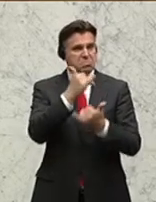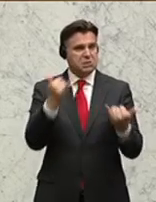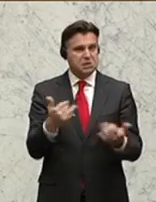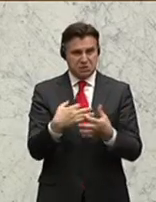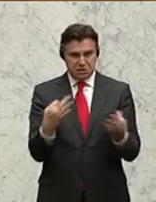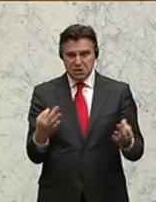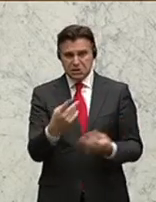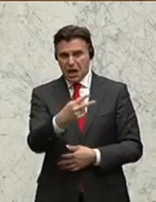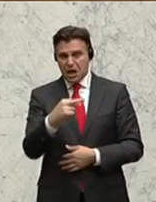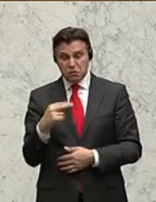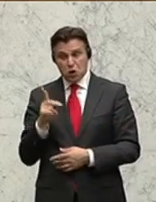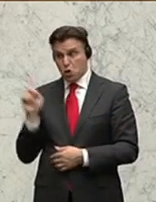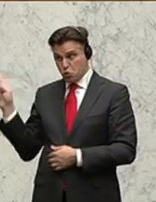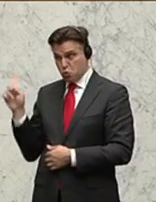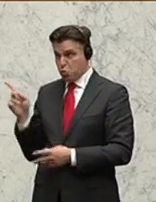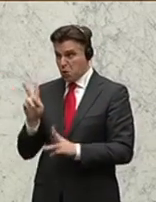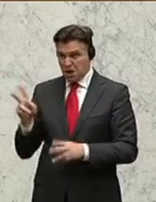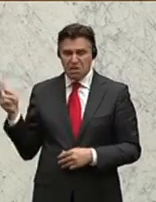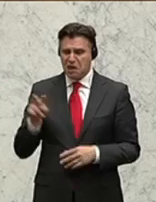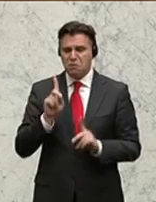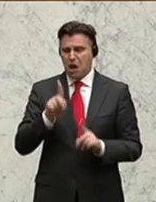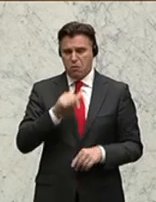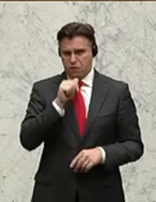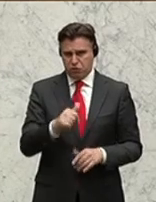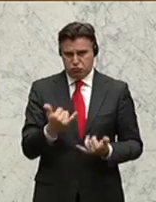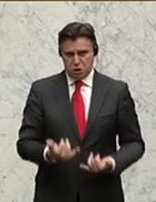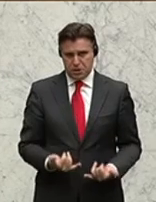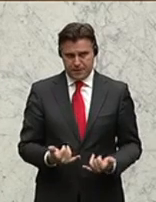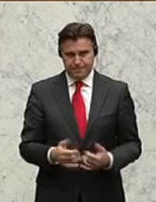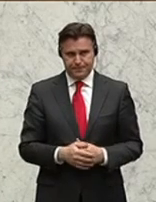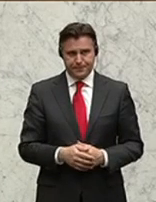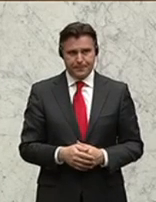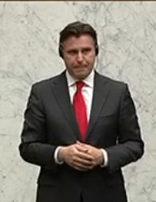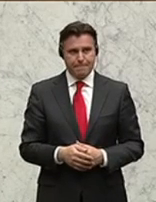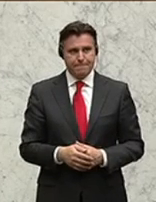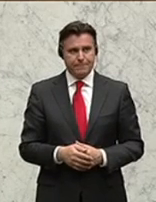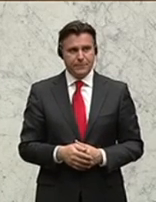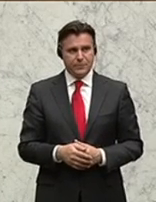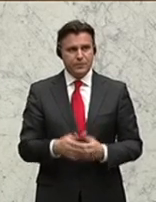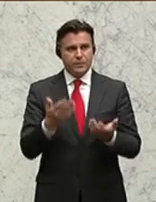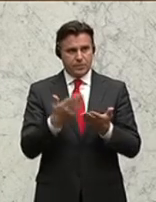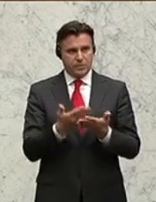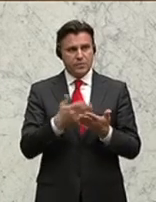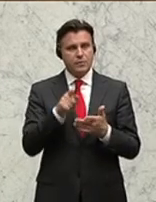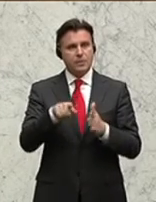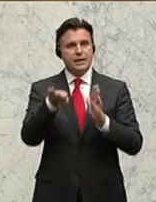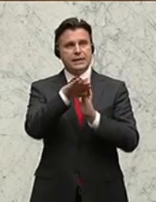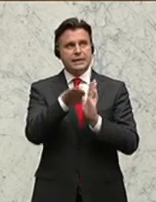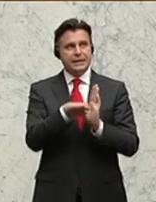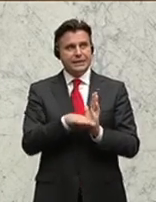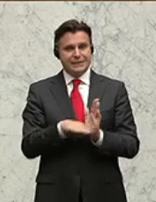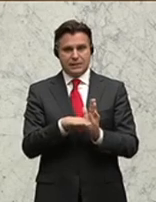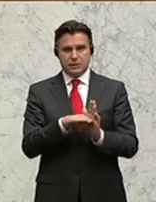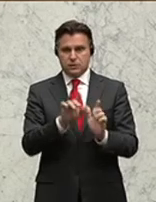an, dass Sie mir das auch nicht beantworten werden können. Und zwar geht es mir darum, dass hier darin in dieser Gesetzesvorlage